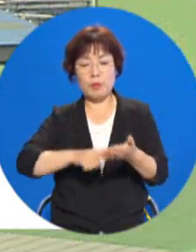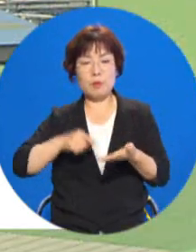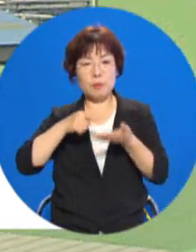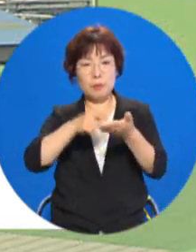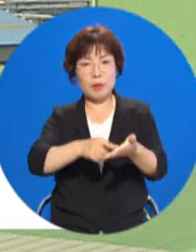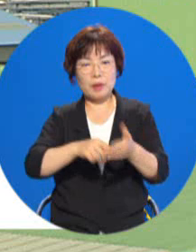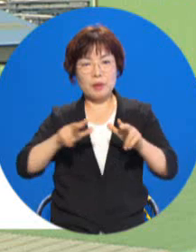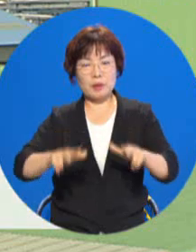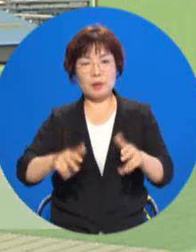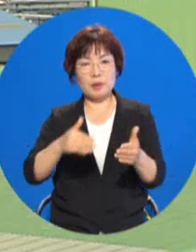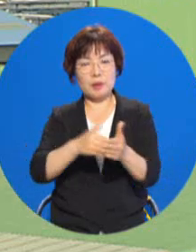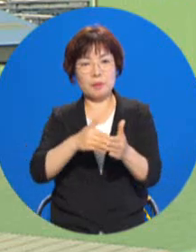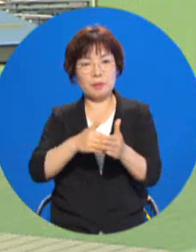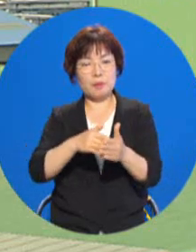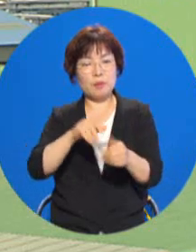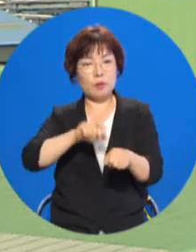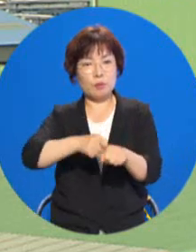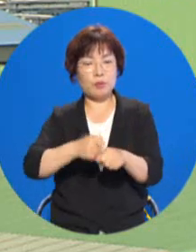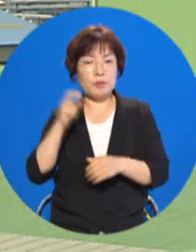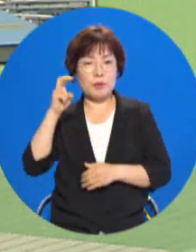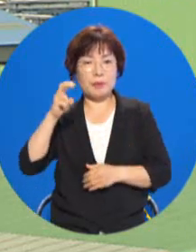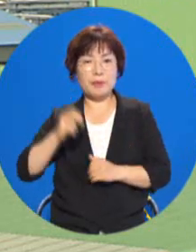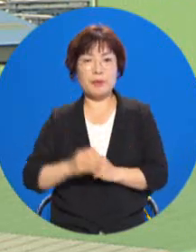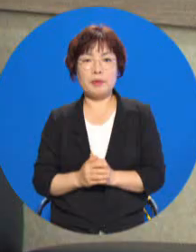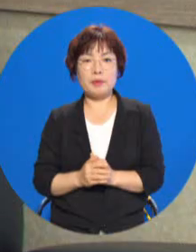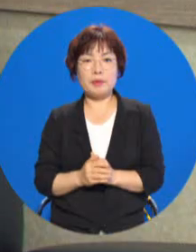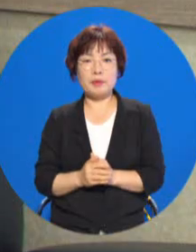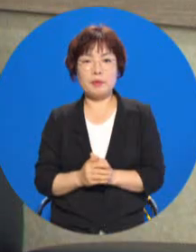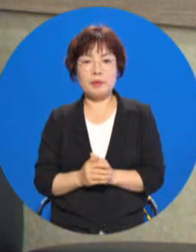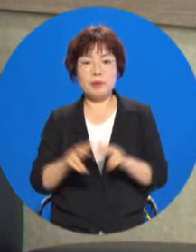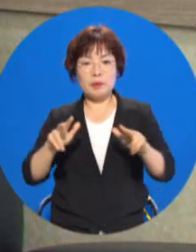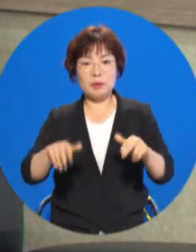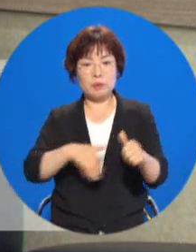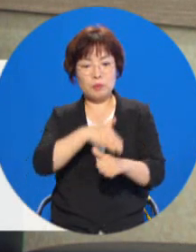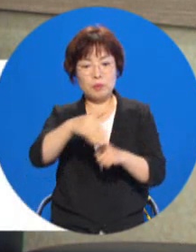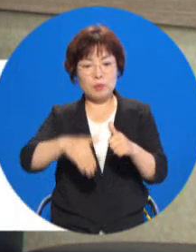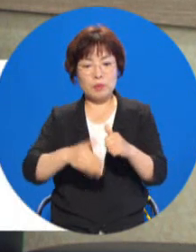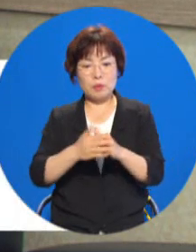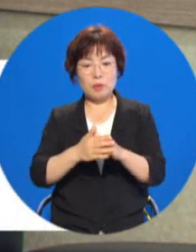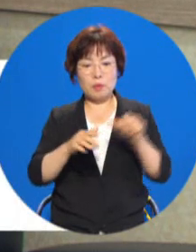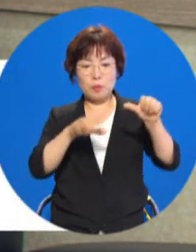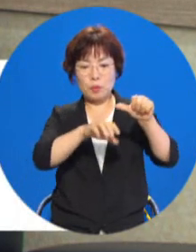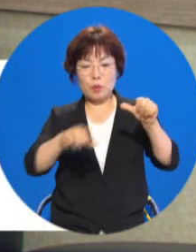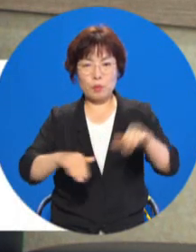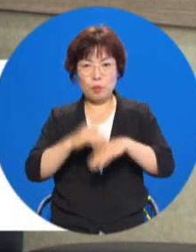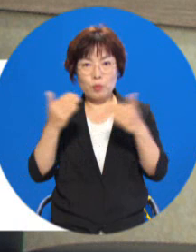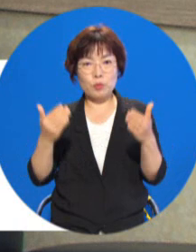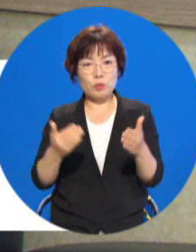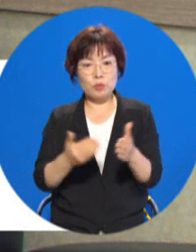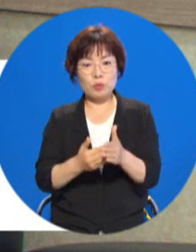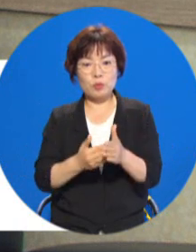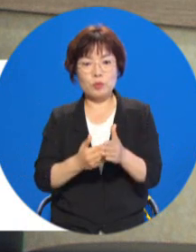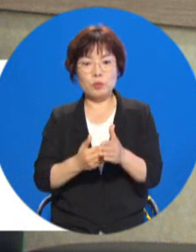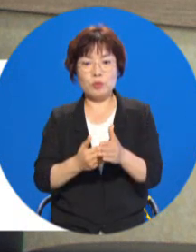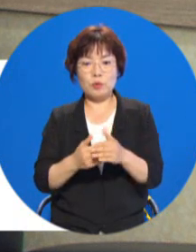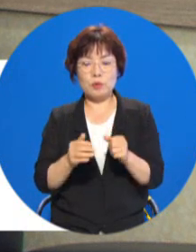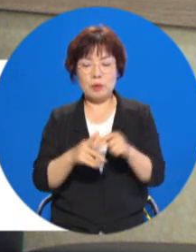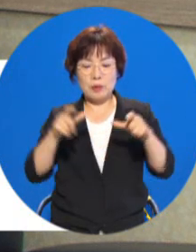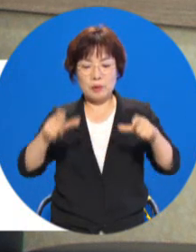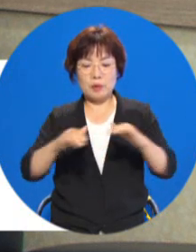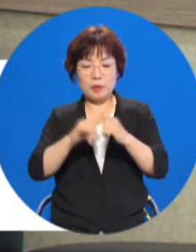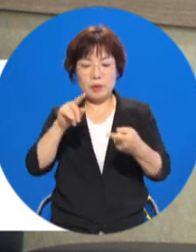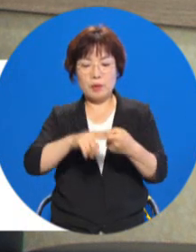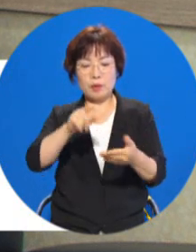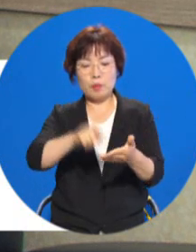것은 현재로서는 무리라는 시각도 나옵니다. 지금 현재 상태에서 5개 업체가 모든 것을 그 주민 보상에